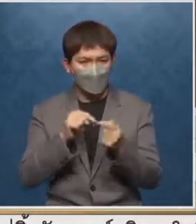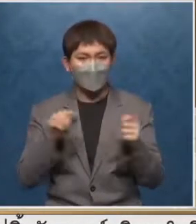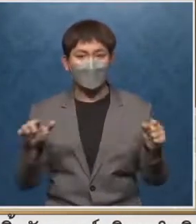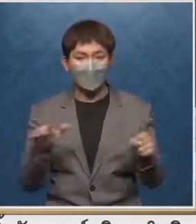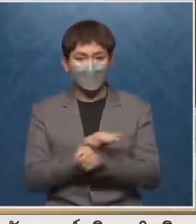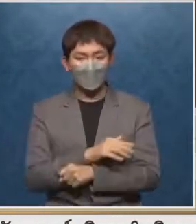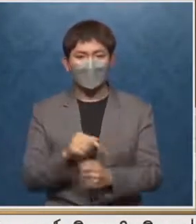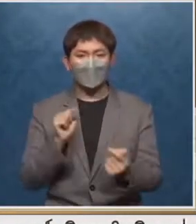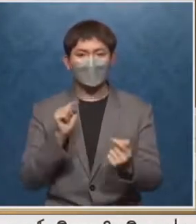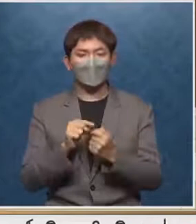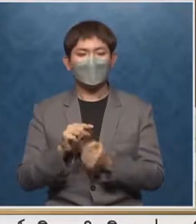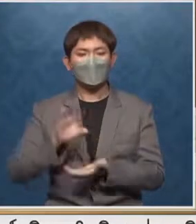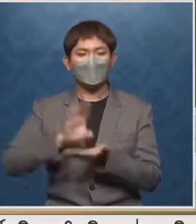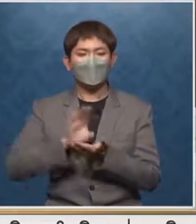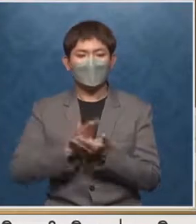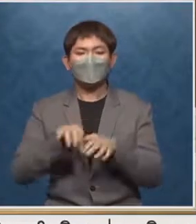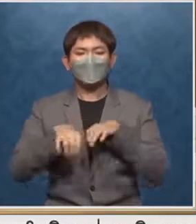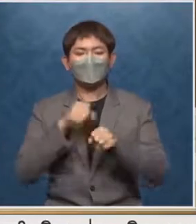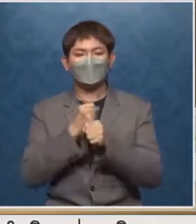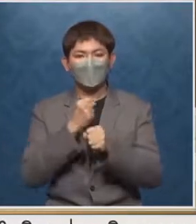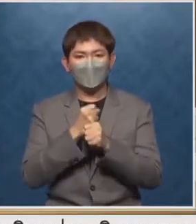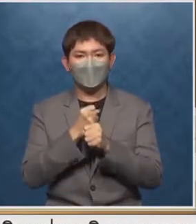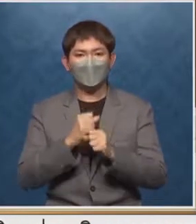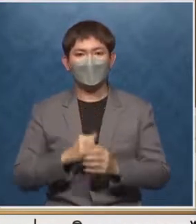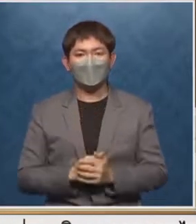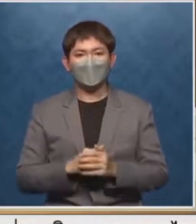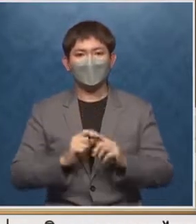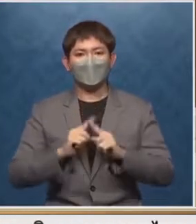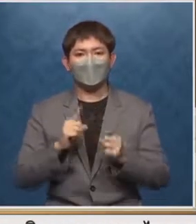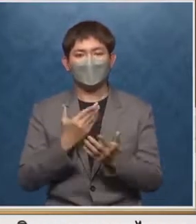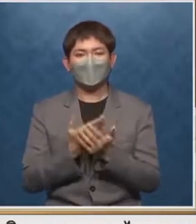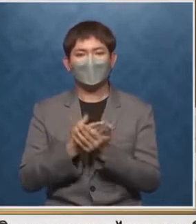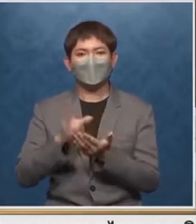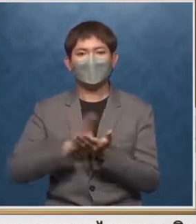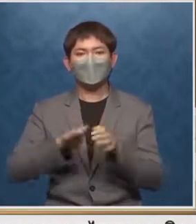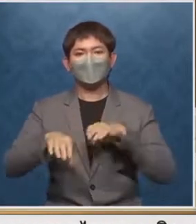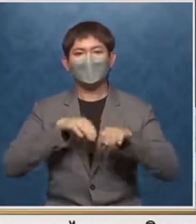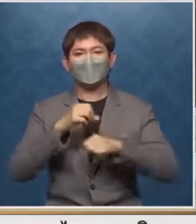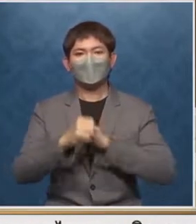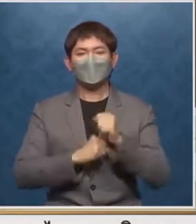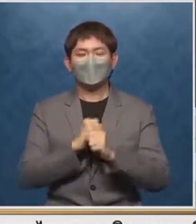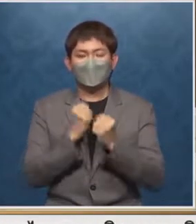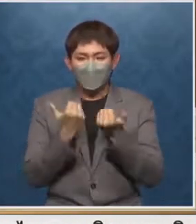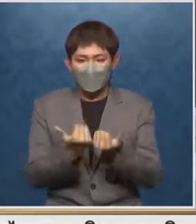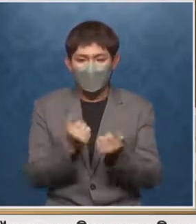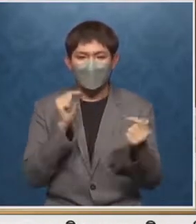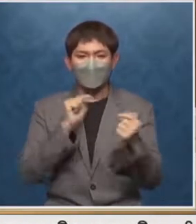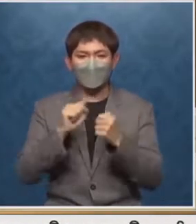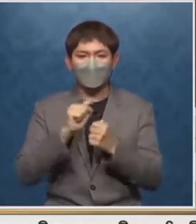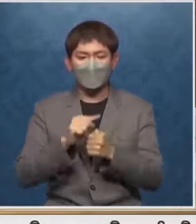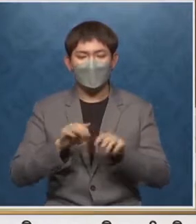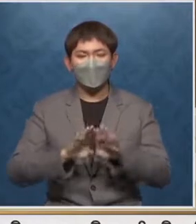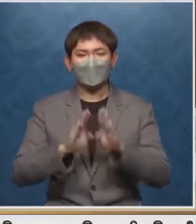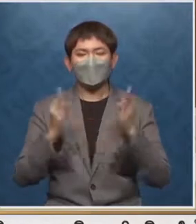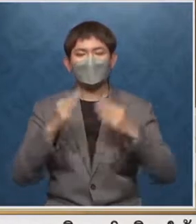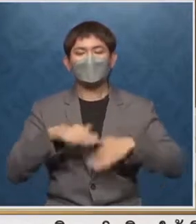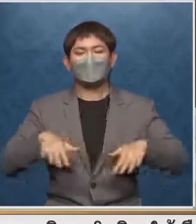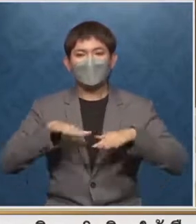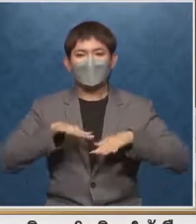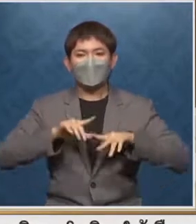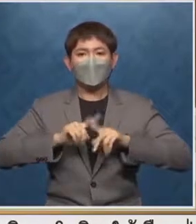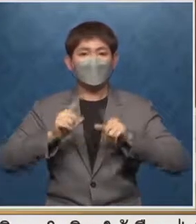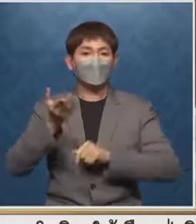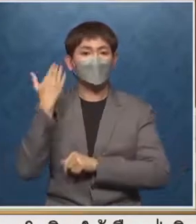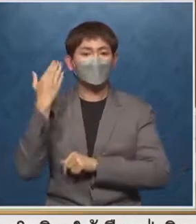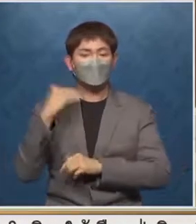ตรงกับสิ่งที่กองทุนดำเนินการอยู่นะครับในการจัดสรรทุนปีนี้ในประเภทเปิดรับทั่วไปที่ผ่านมาก็ก